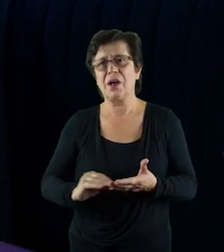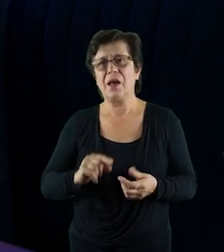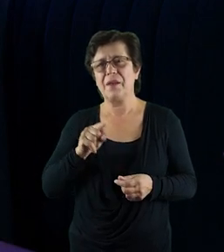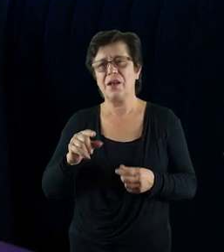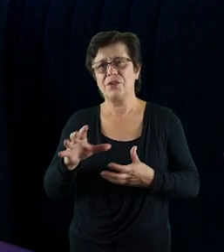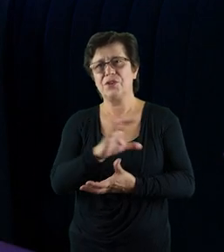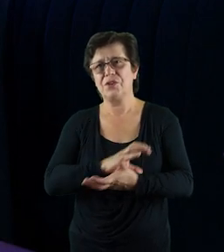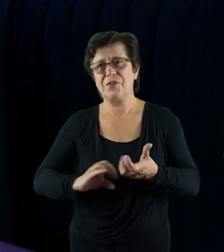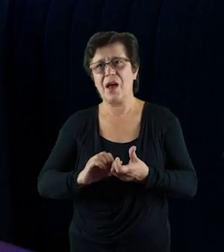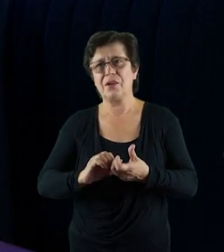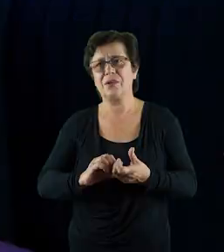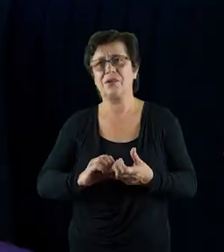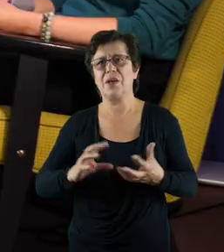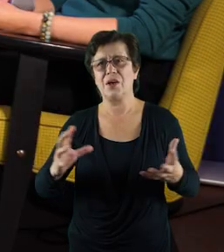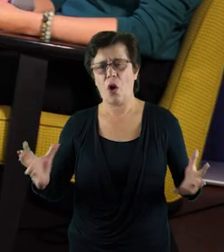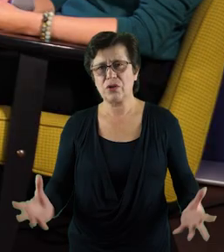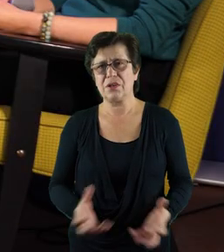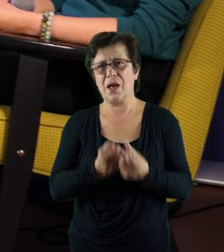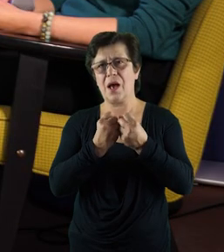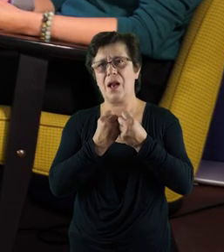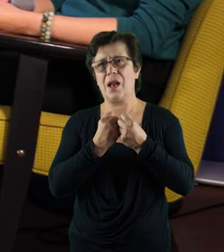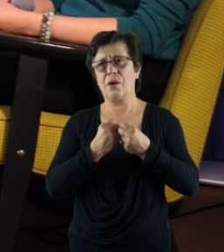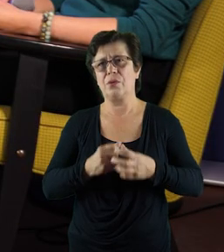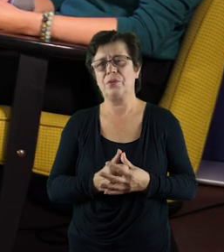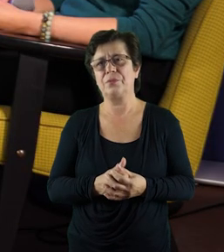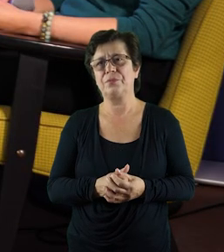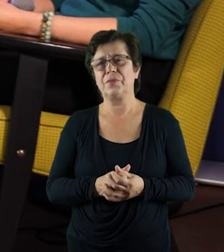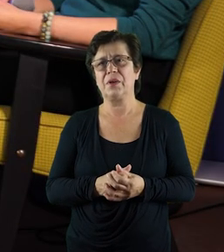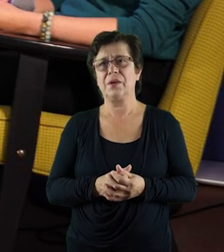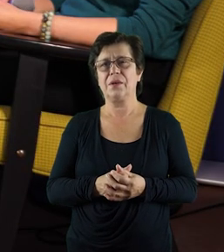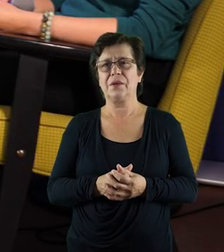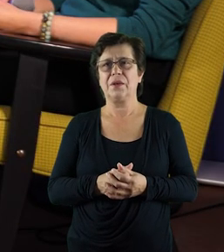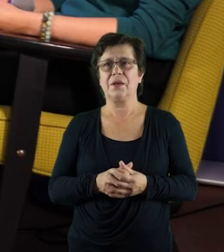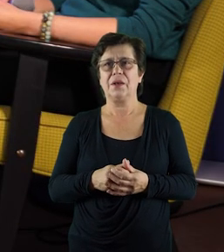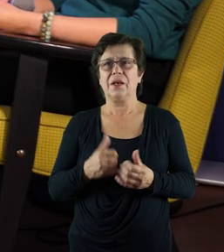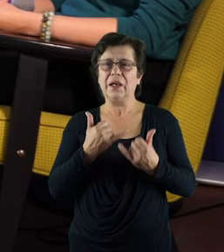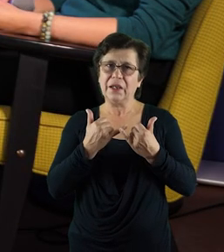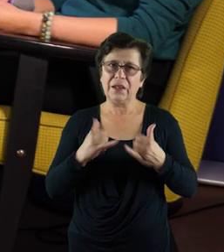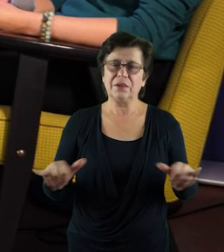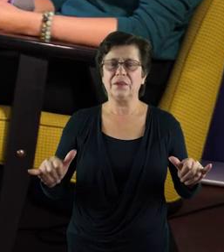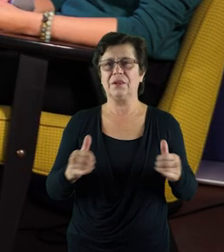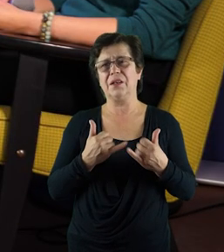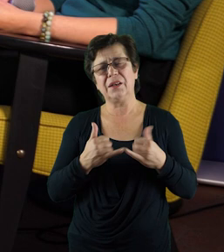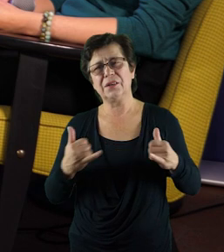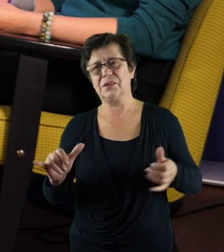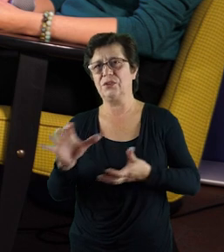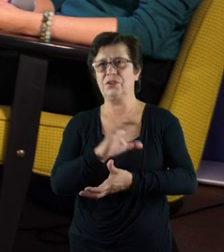który ocala świat, który przedstawia świat jako zupełnie inny, nieskażony.